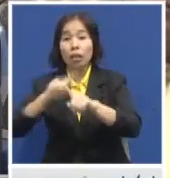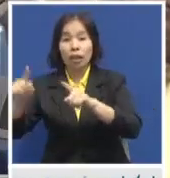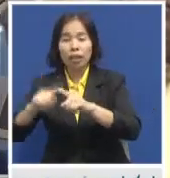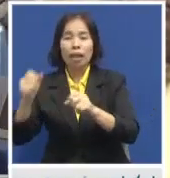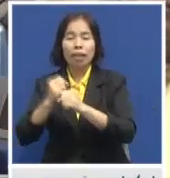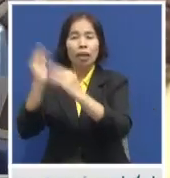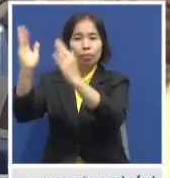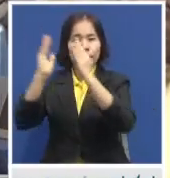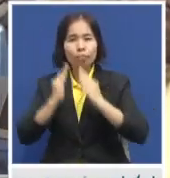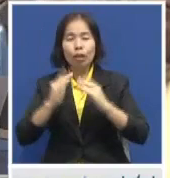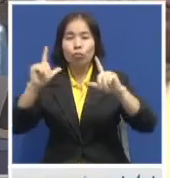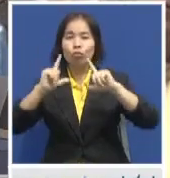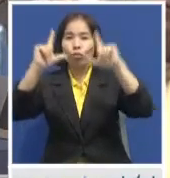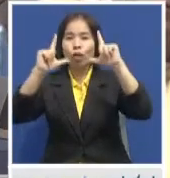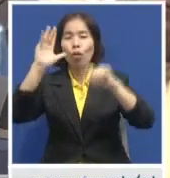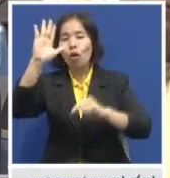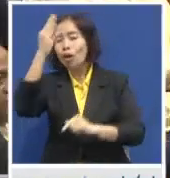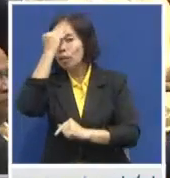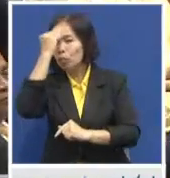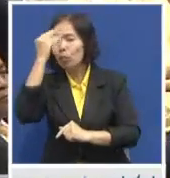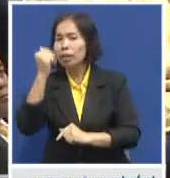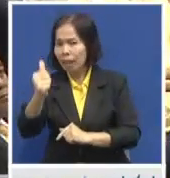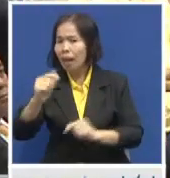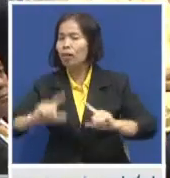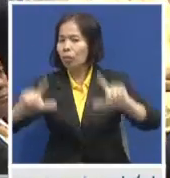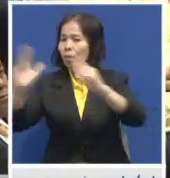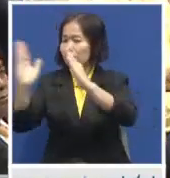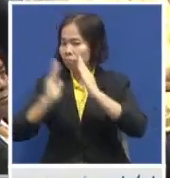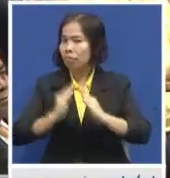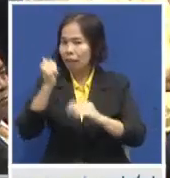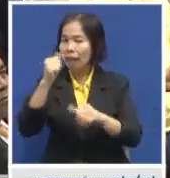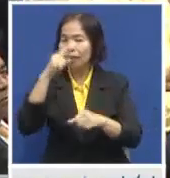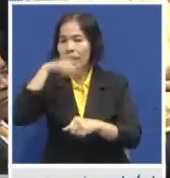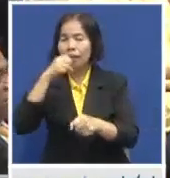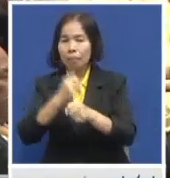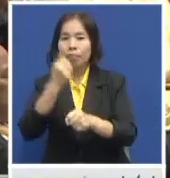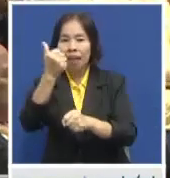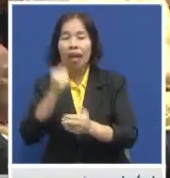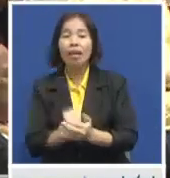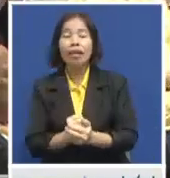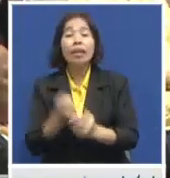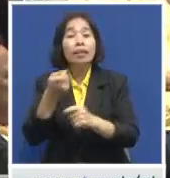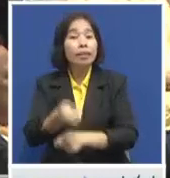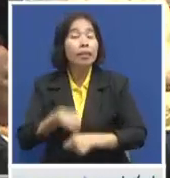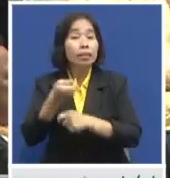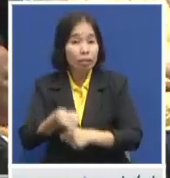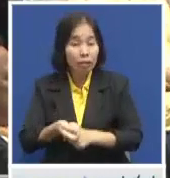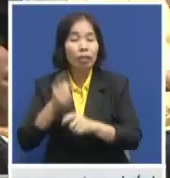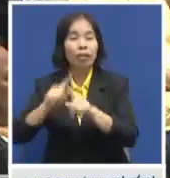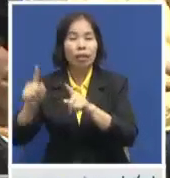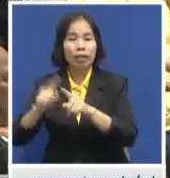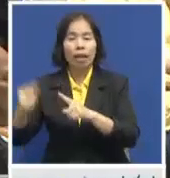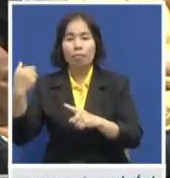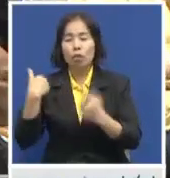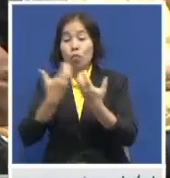โตเกียวเหมือนกับญี่ปุ่นไม่ได้ไม่ว่าจะเป็นเรื่องของภาคการเกษตรที่เกษตรกรควรที่จะต้องมีคุณภาพผล